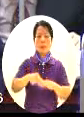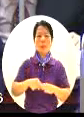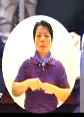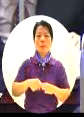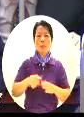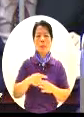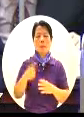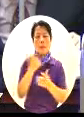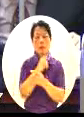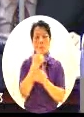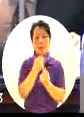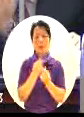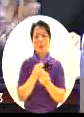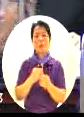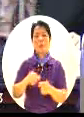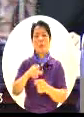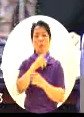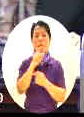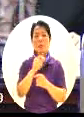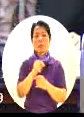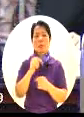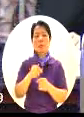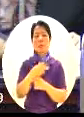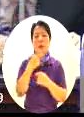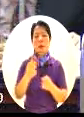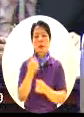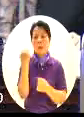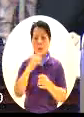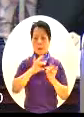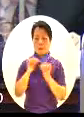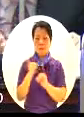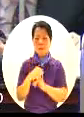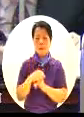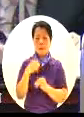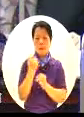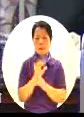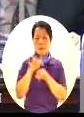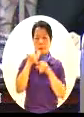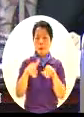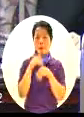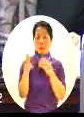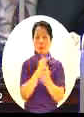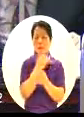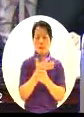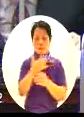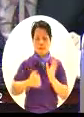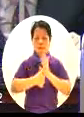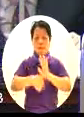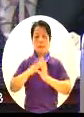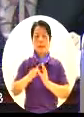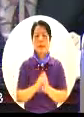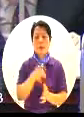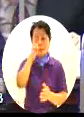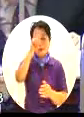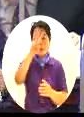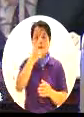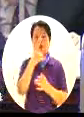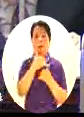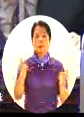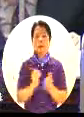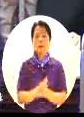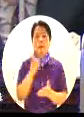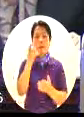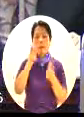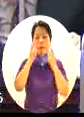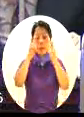世界，就是咱的二地形啊，底下我嘛希望迄个所在嘛是未来咱高雄市会当